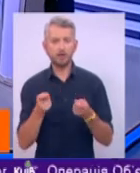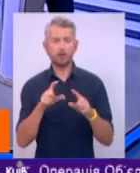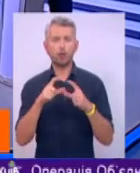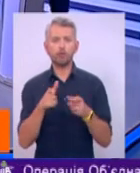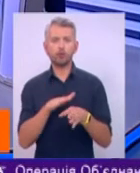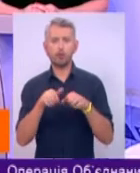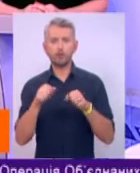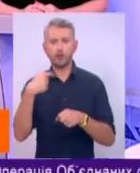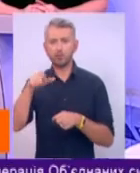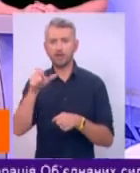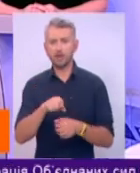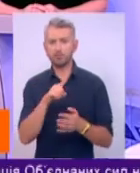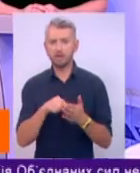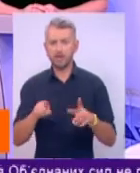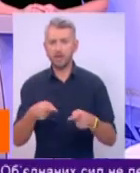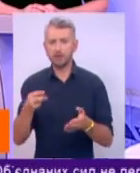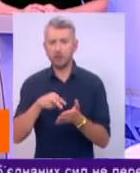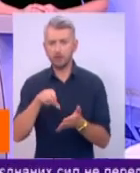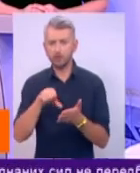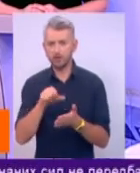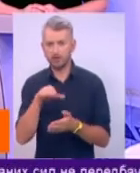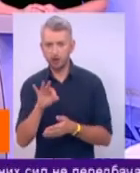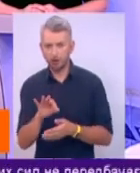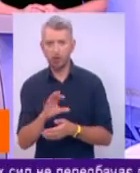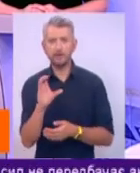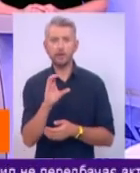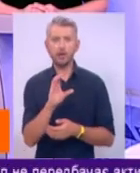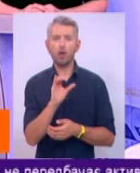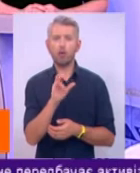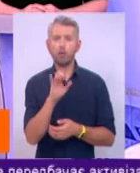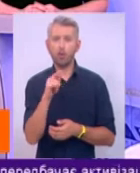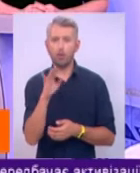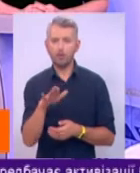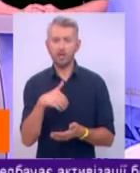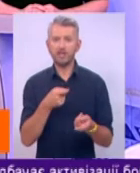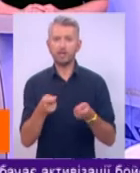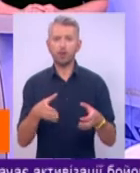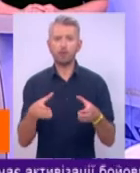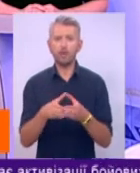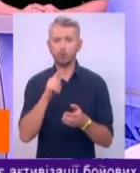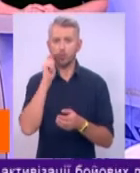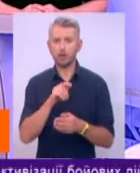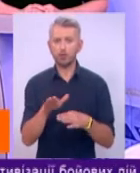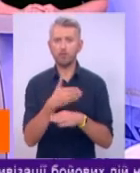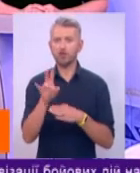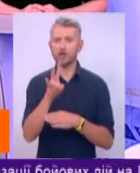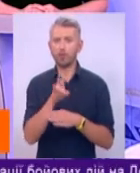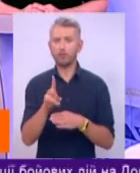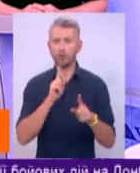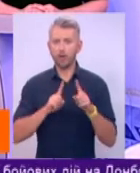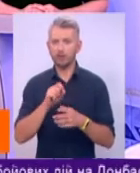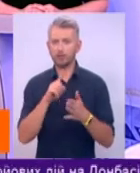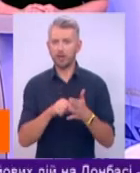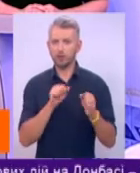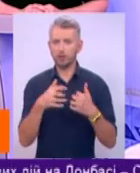Уповноваженого Президента з питань реабілітації учасників АТО. Також в нашій студії був Сергій Убогов, керівник Комітету Української міжцерковної ради з